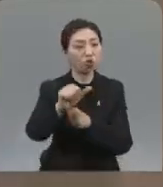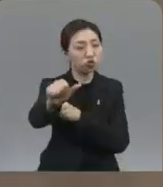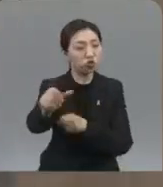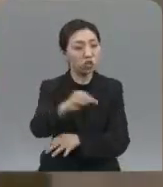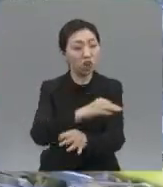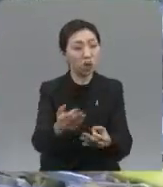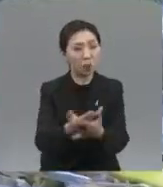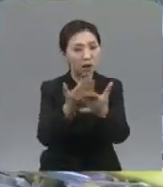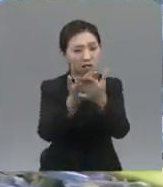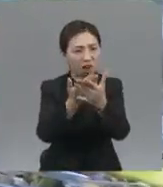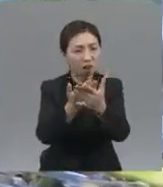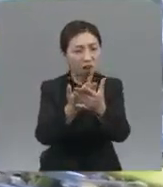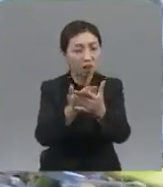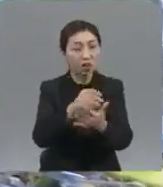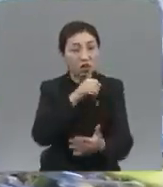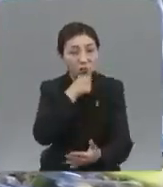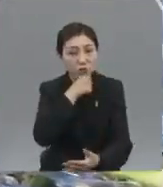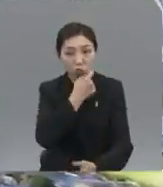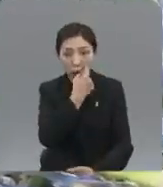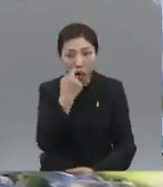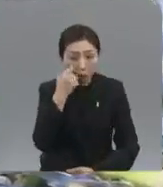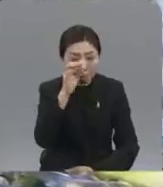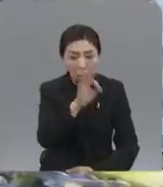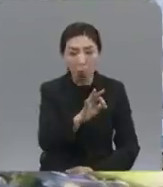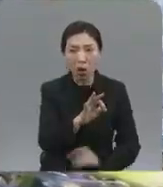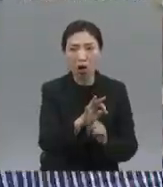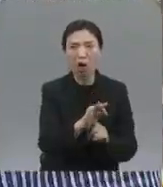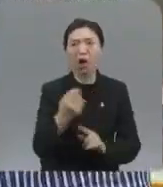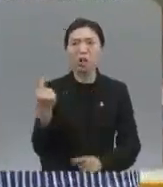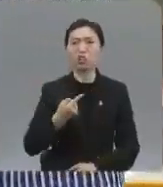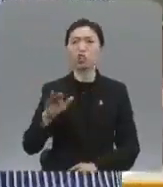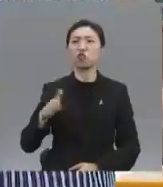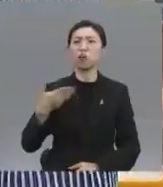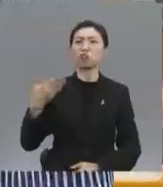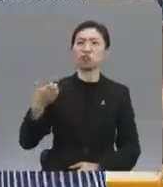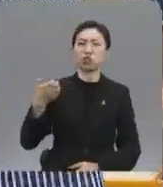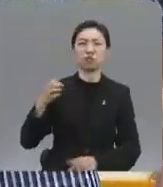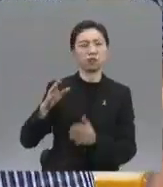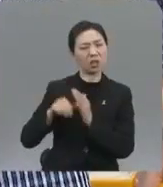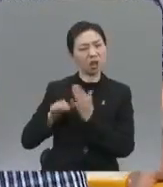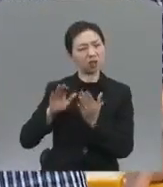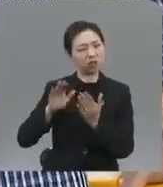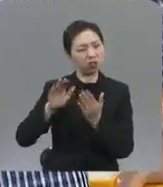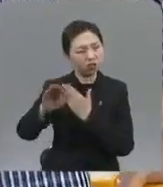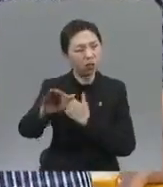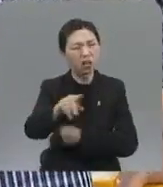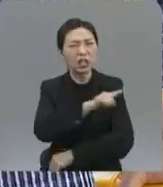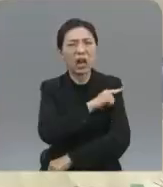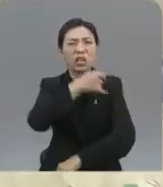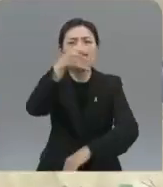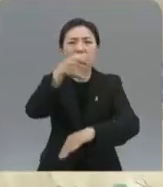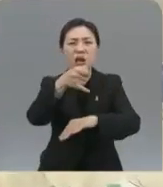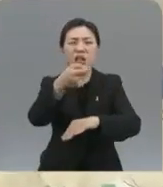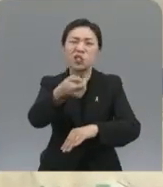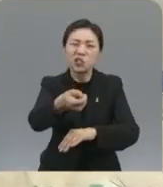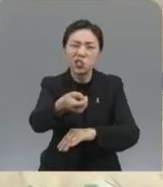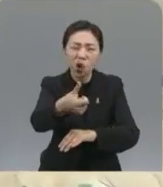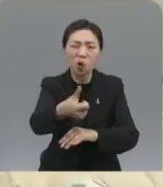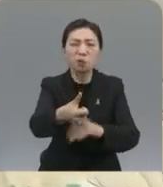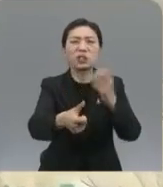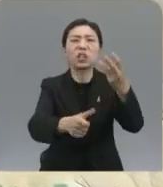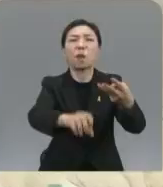5,2% tandis que celle pour les États-Unis est relevé de 0,2 points pour atteindre 1,6%